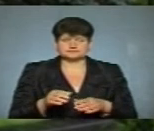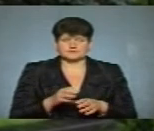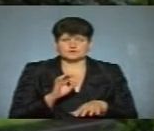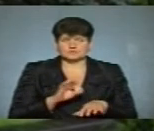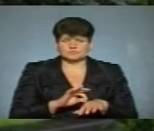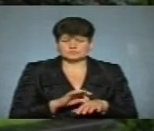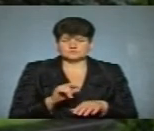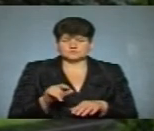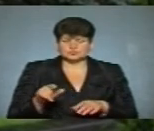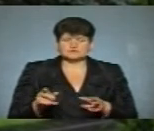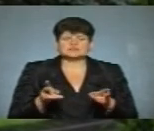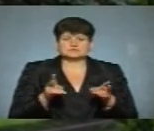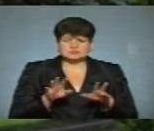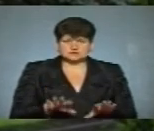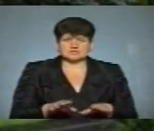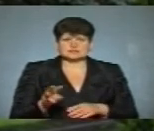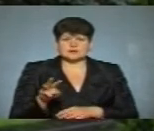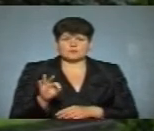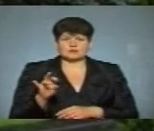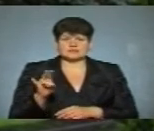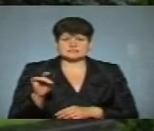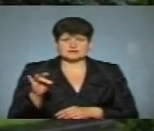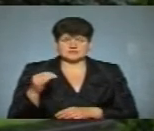показниками залишаються Монастириський,